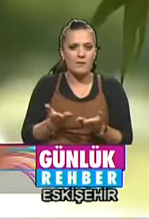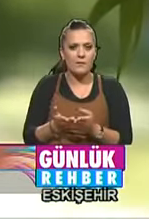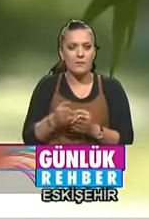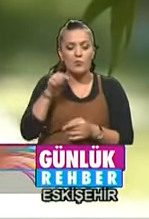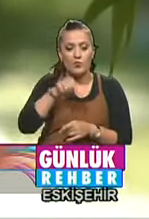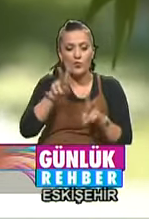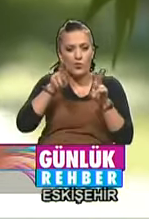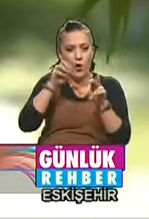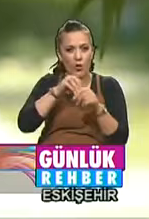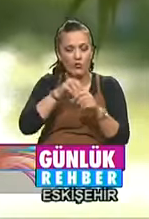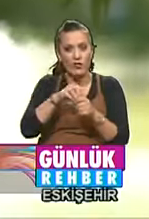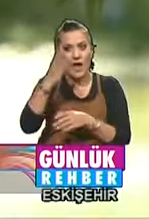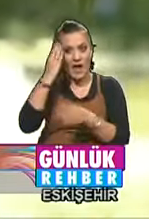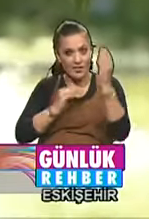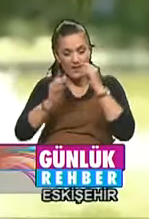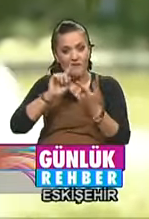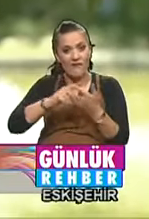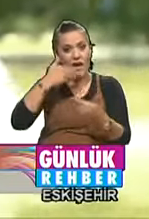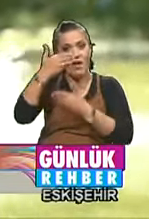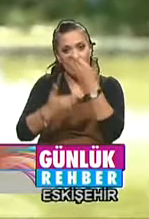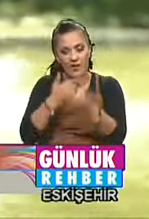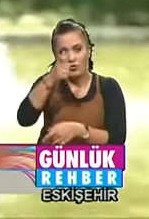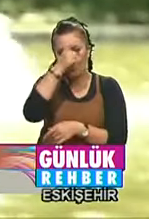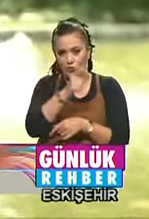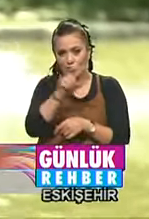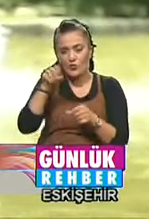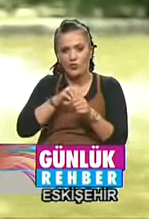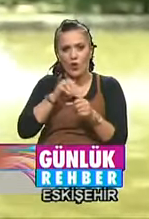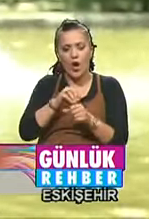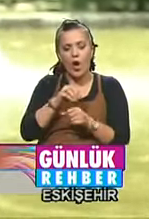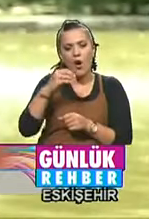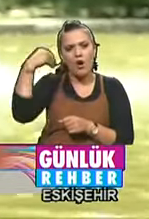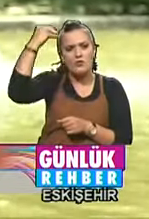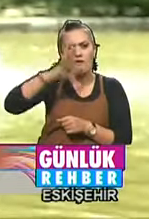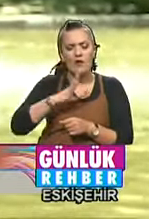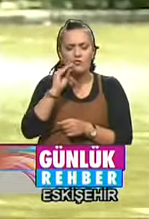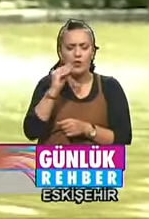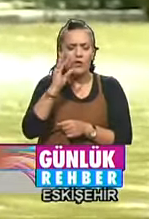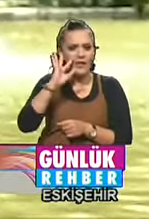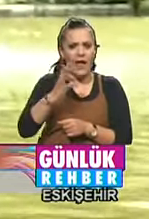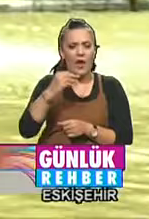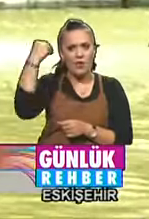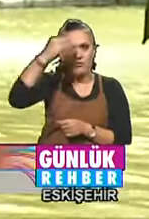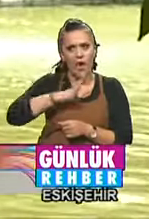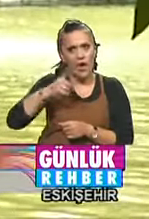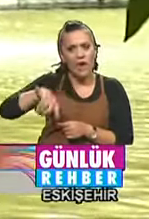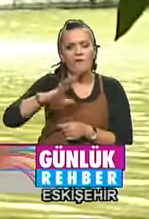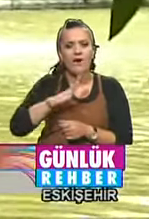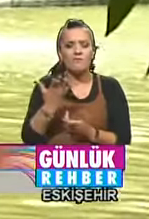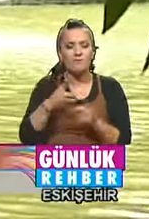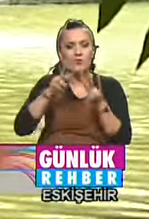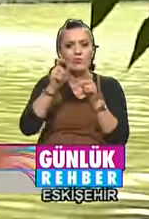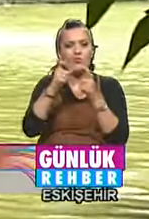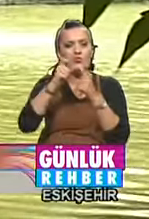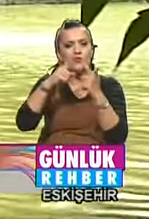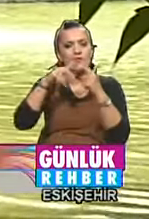bu konuları anlayan ve anlatan Türkiye'li hocalar var. Çok değerli hocalarımız var. Örneğin Mustafa